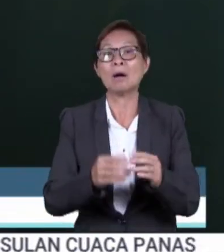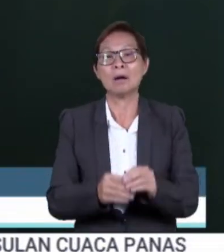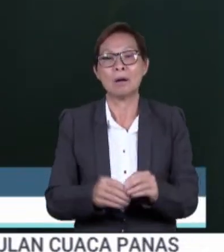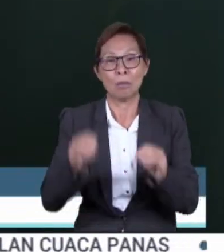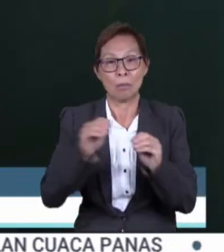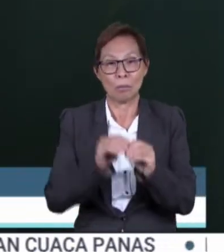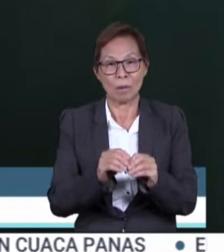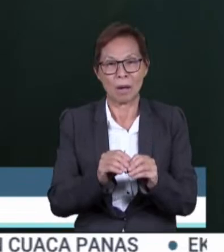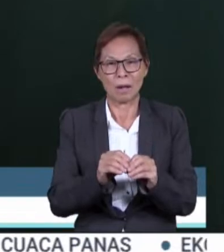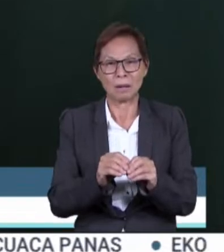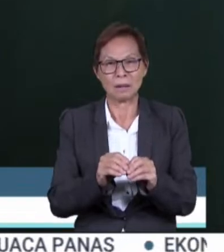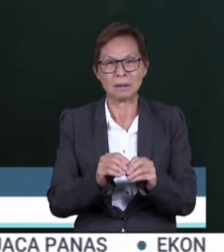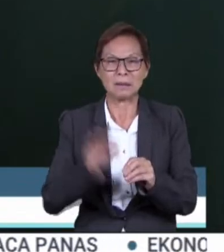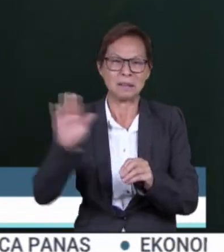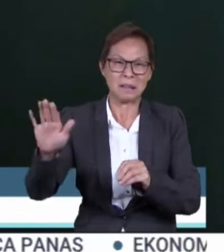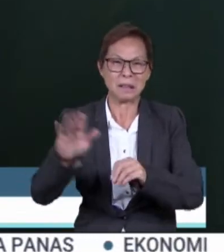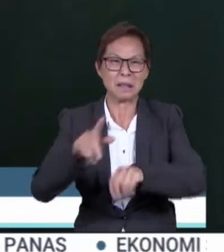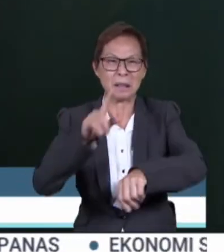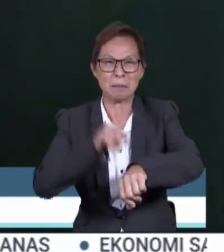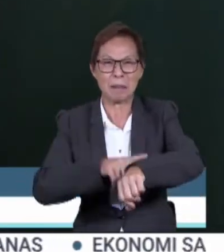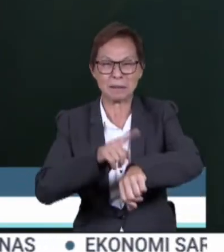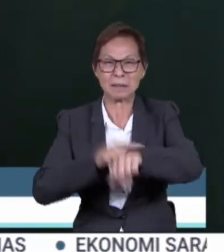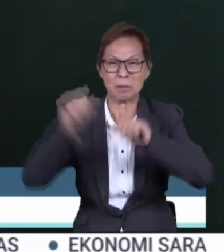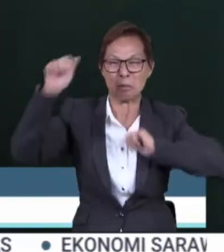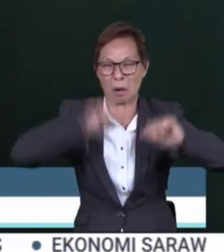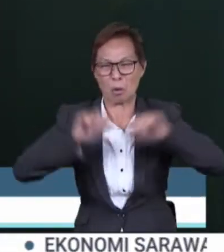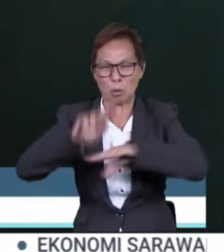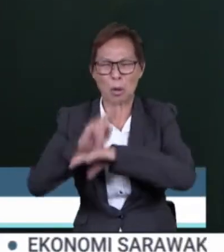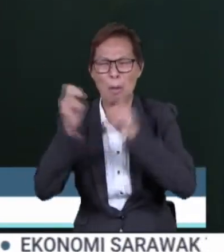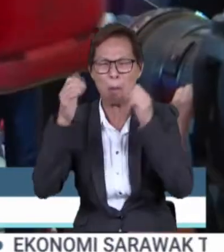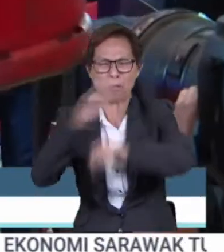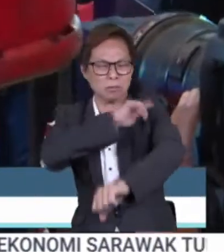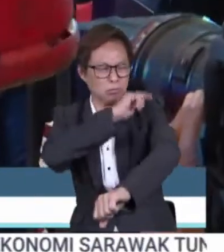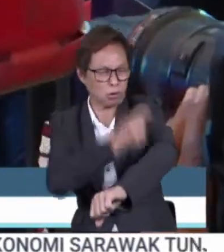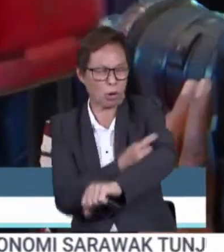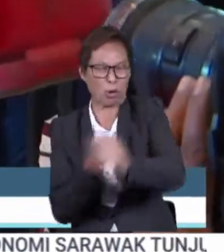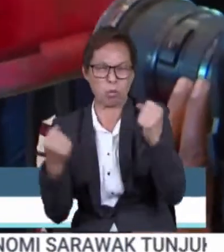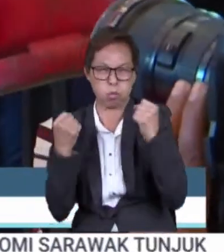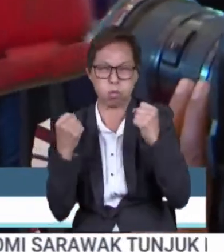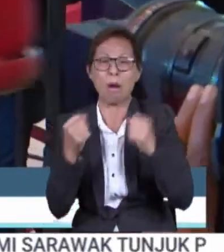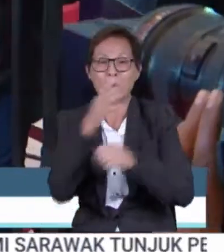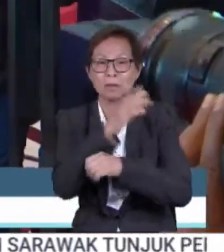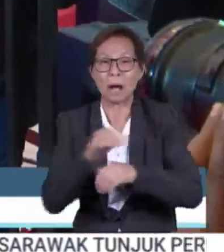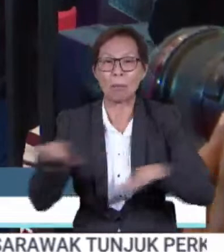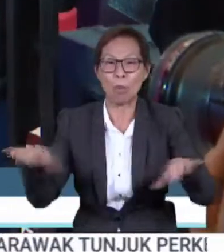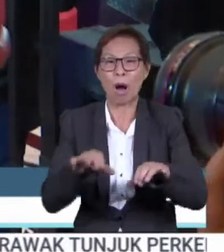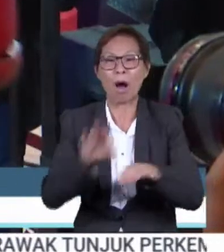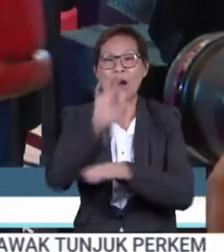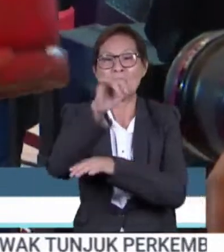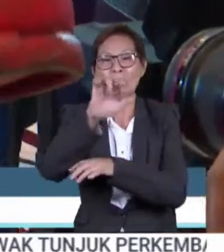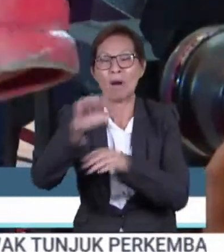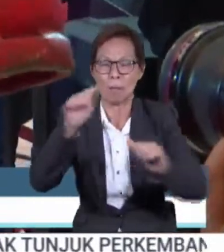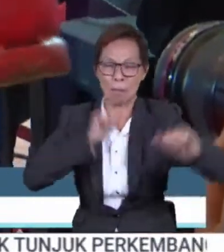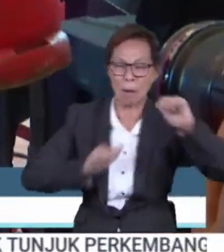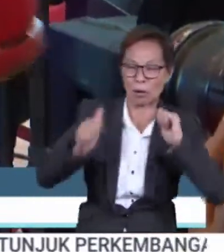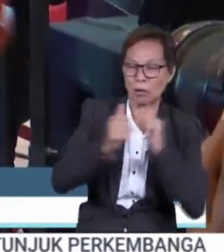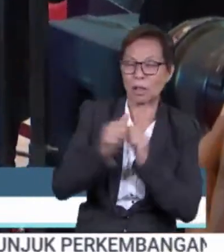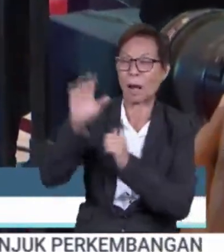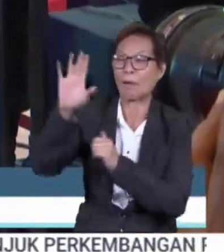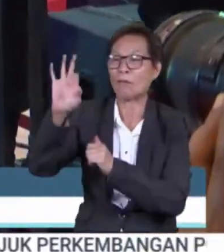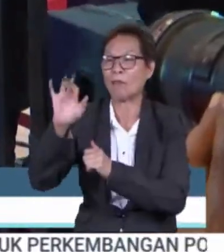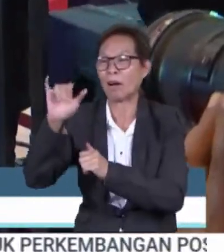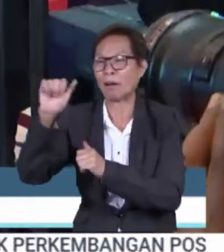memang menggunakan tenaga yang banyak. Sebab berlakon dengan Farah Lihan ni sangat